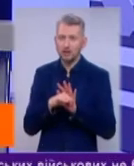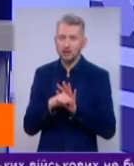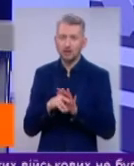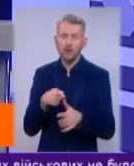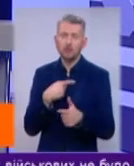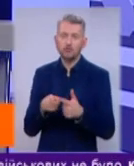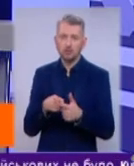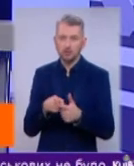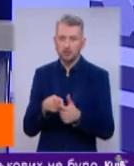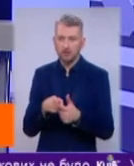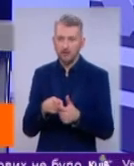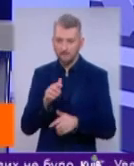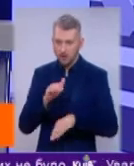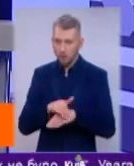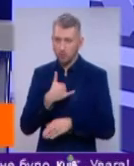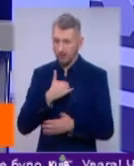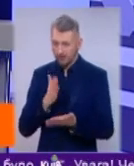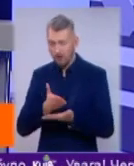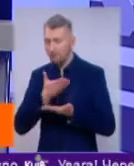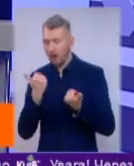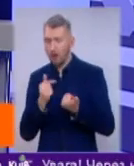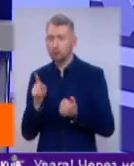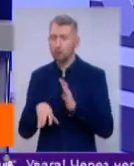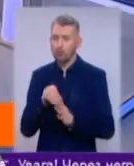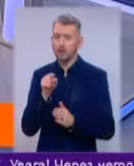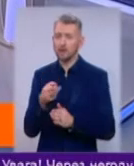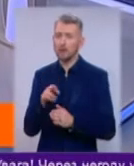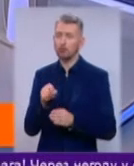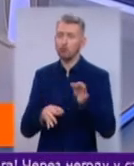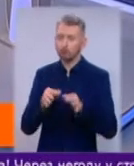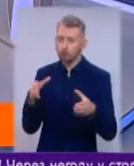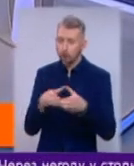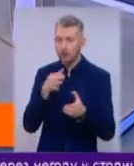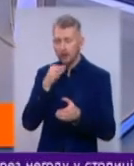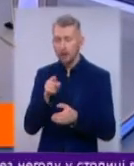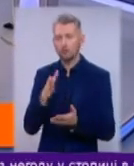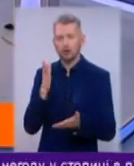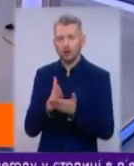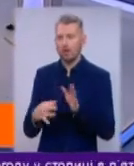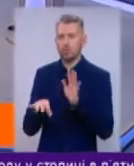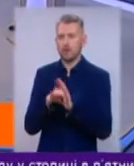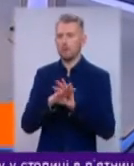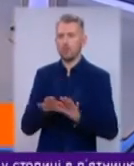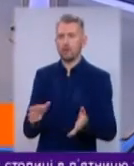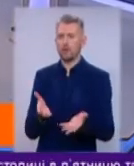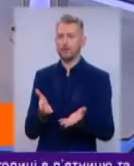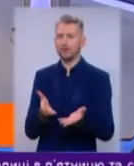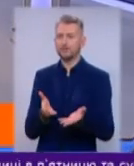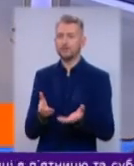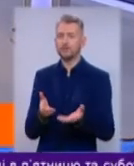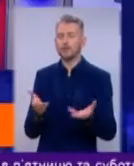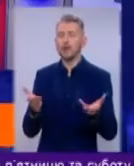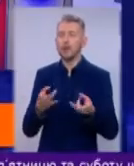чи фізично вони в нас є, для того, щоб обрати їх для цього суду і сказати, що от вони є не заплямовані. І